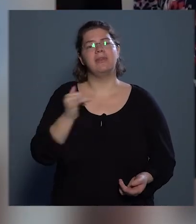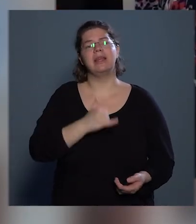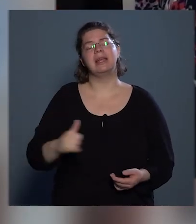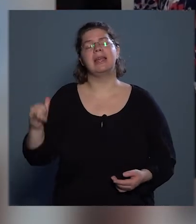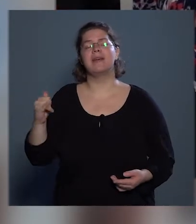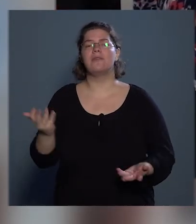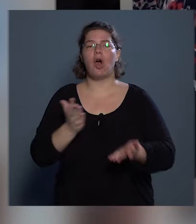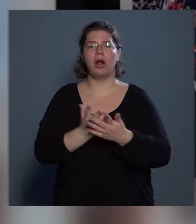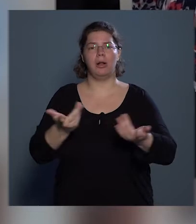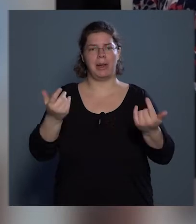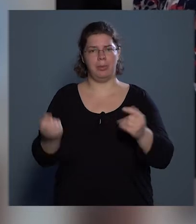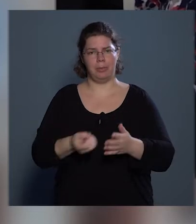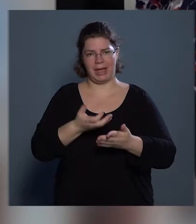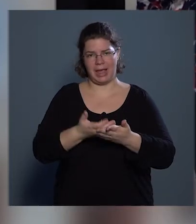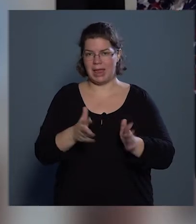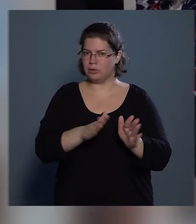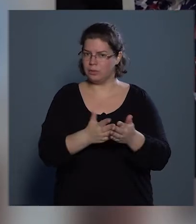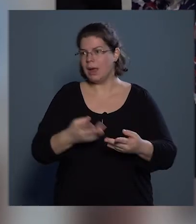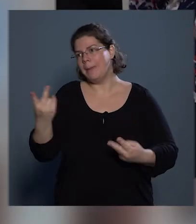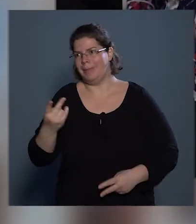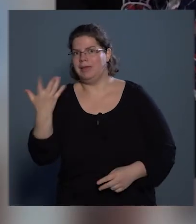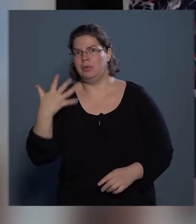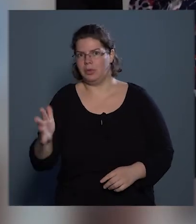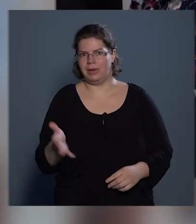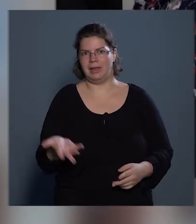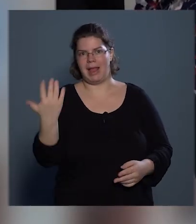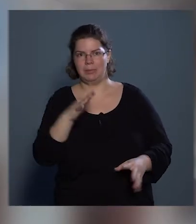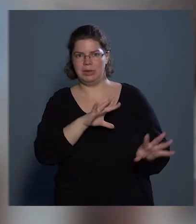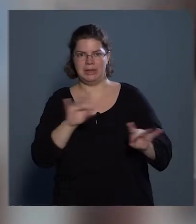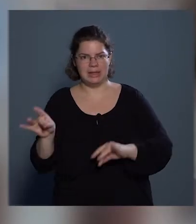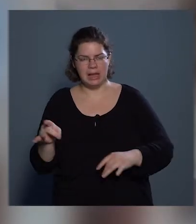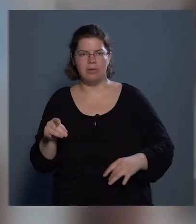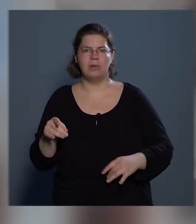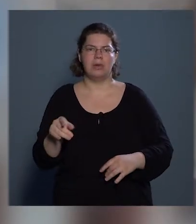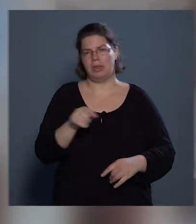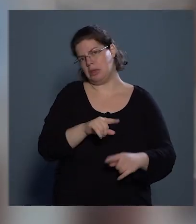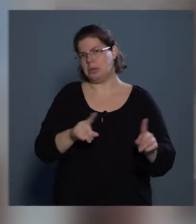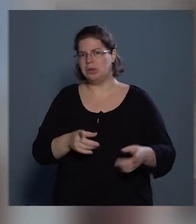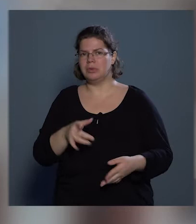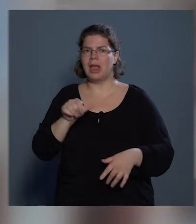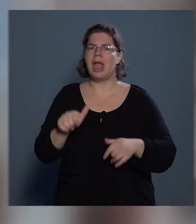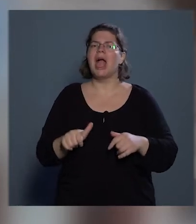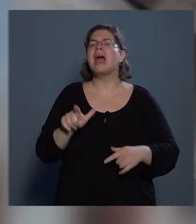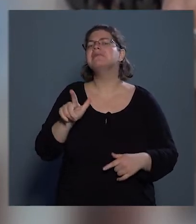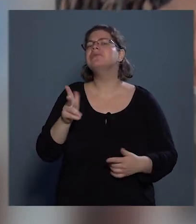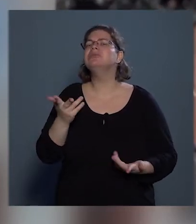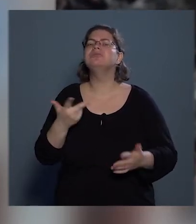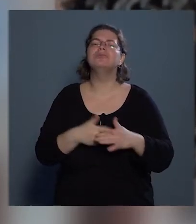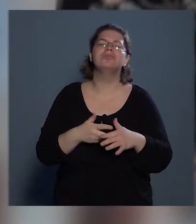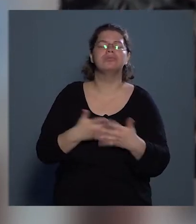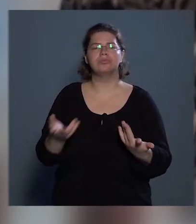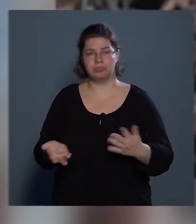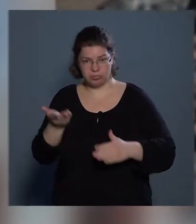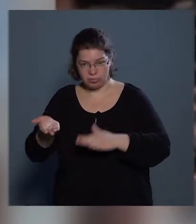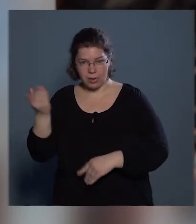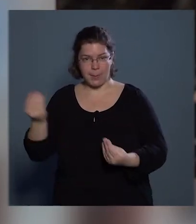megjelent könyvet, ugye beszéltük, hogy nyilván az 50. az elmúlt 10 év, tehát a kettő között ez a különbség. Egy-két dolgot kiemelhetünk-e, hogy ebben a 10 évben